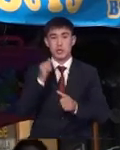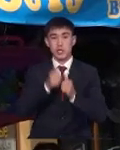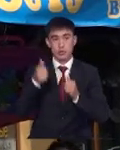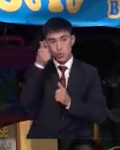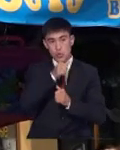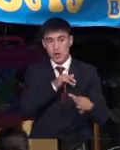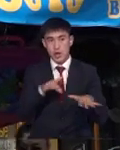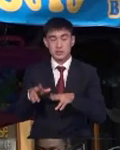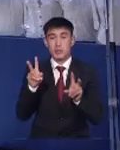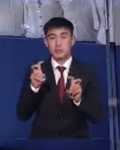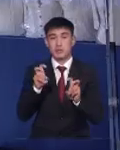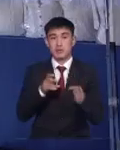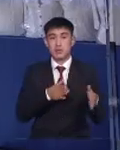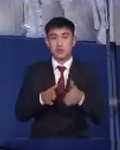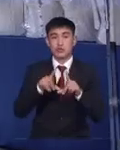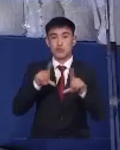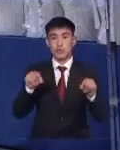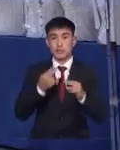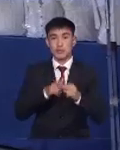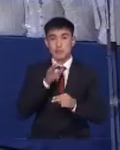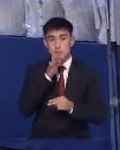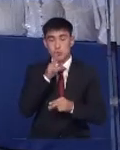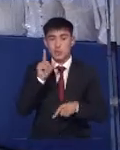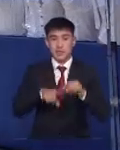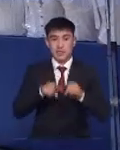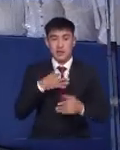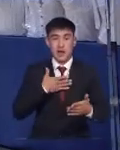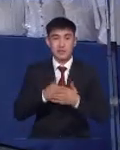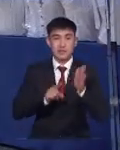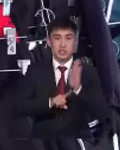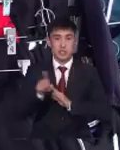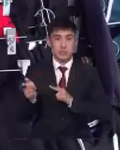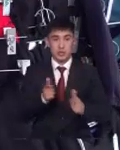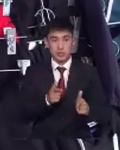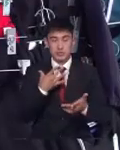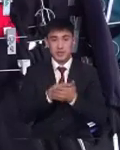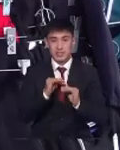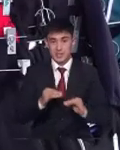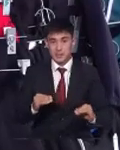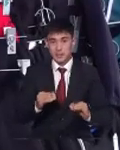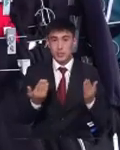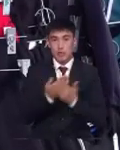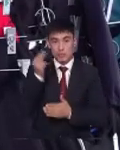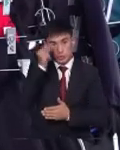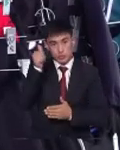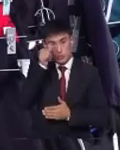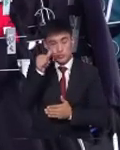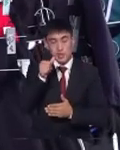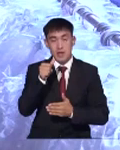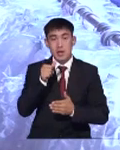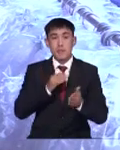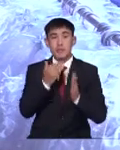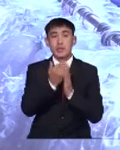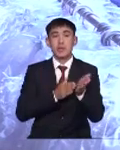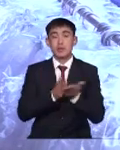ежегодная акция под названием «Дорога в школу». В этот период родители активно начинают подготовку своих детей к новому учебному году. Программа